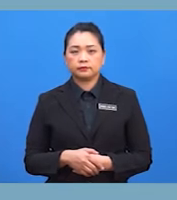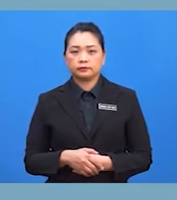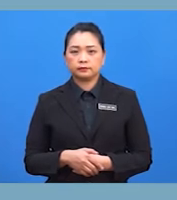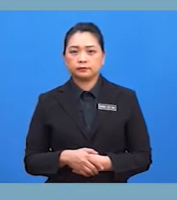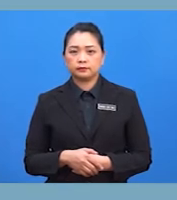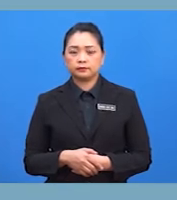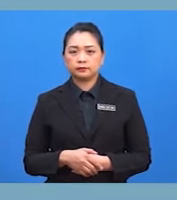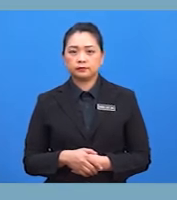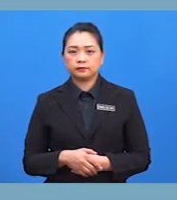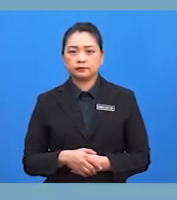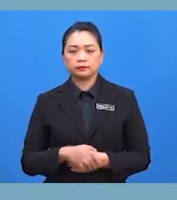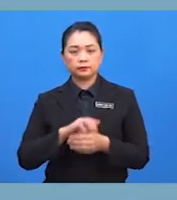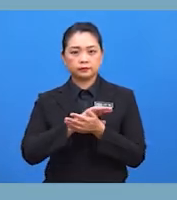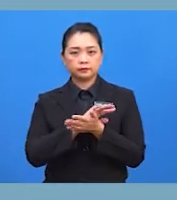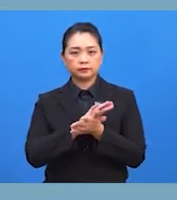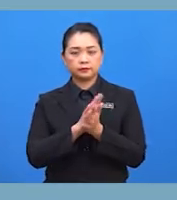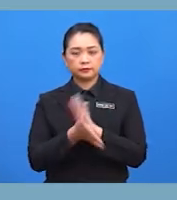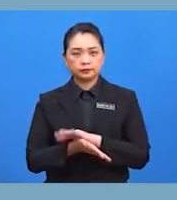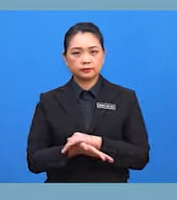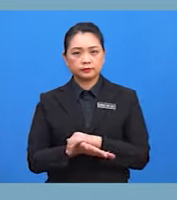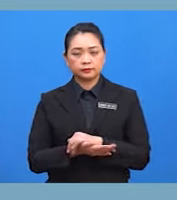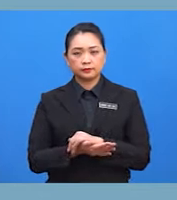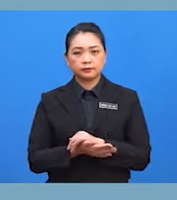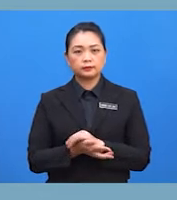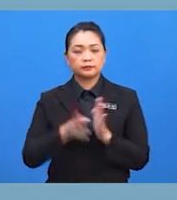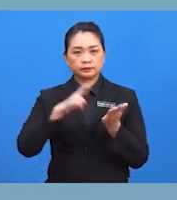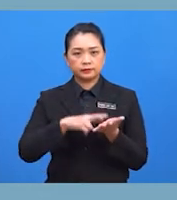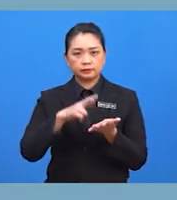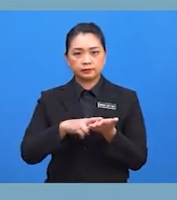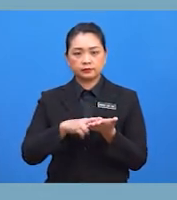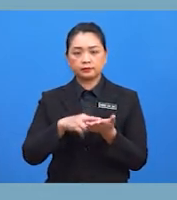3.38%. Kadar pengangguran pada tahun 2019 ialah